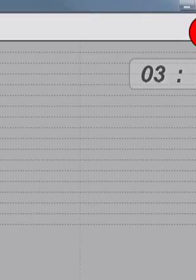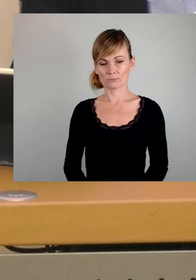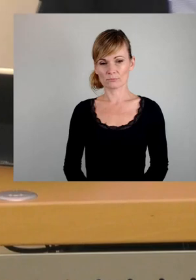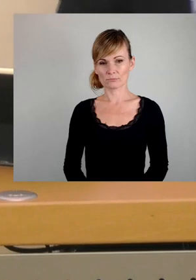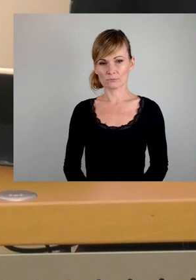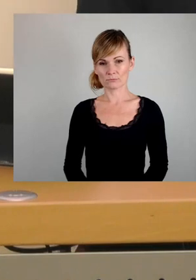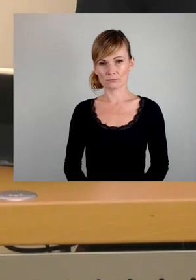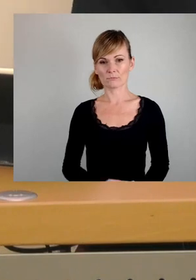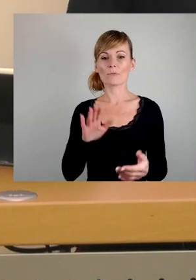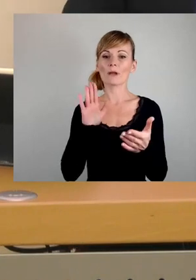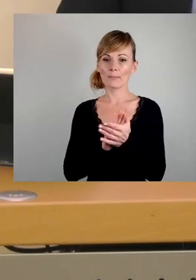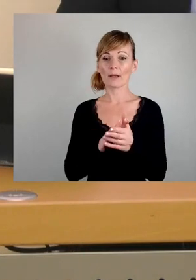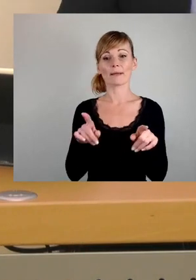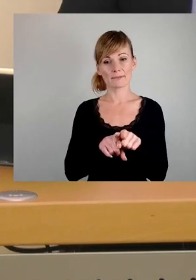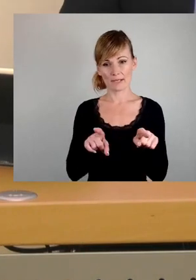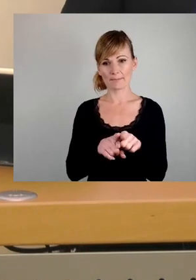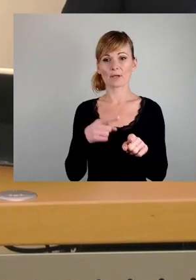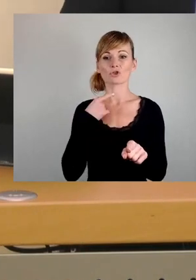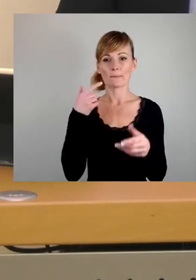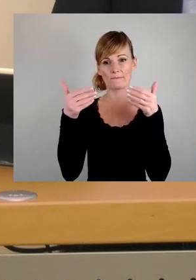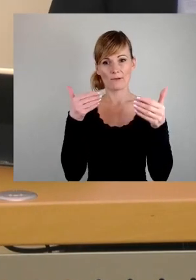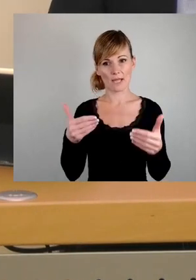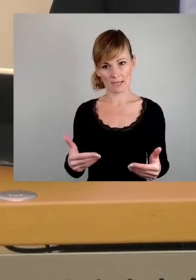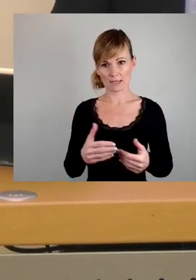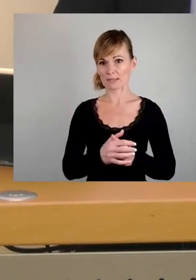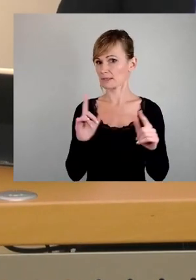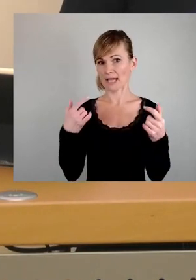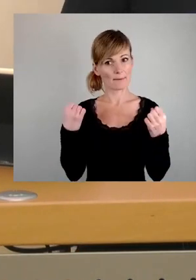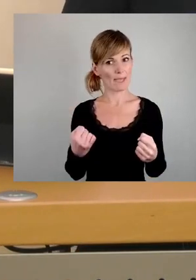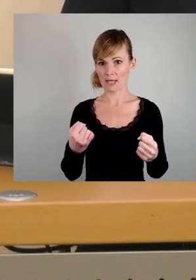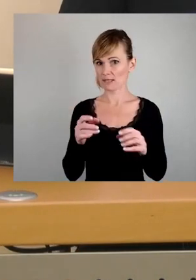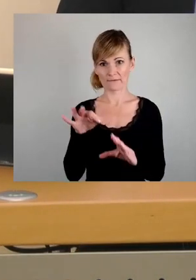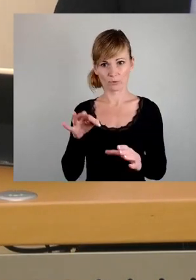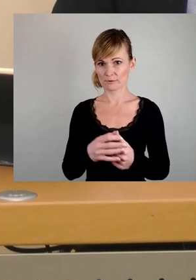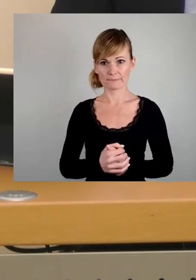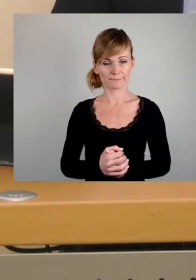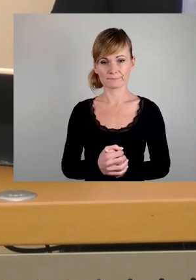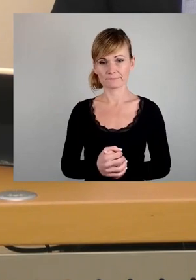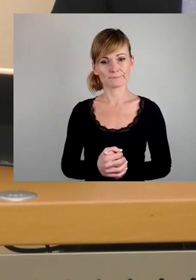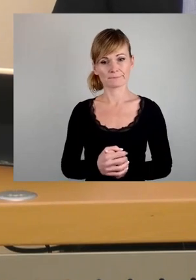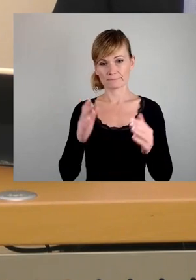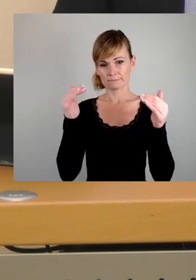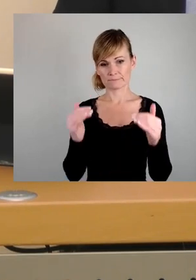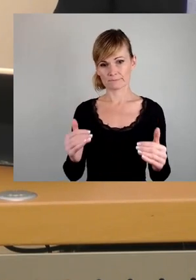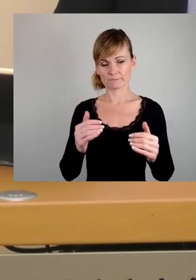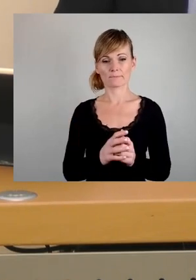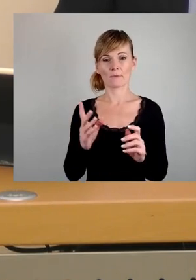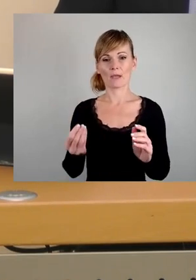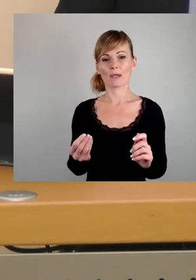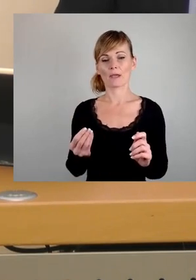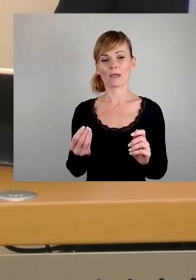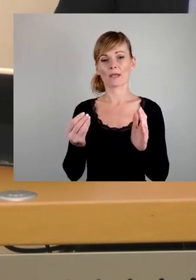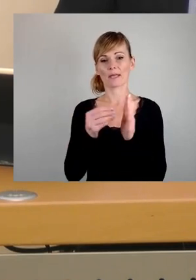Bleibt beim selben Stimmenverhältnis, also hat keine Mehrheit gefunden. Wir kommen jetzt zum